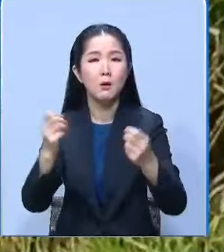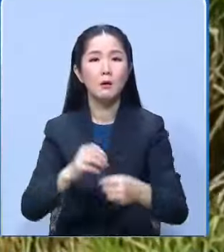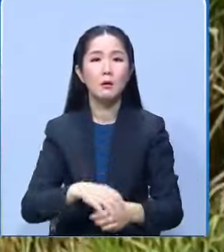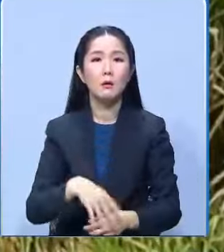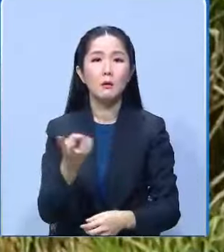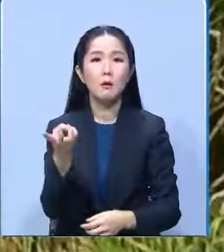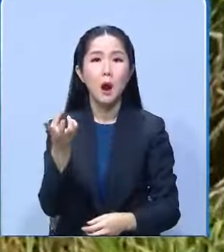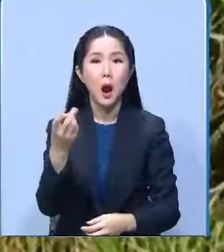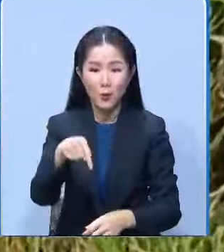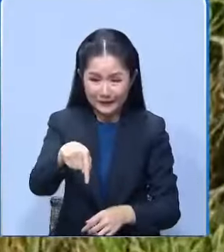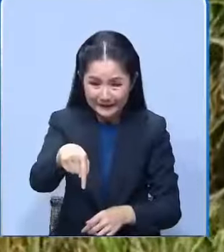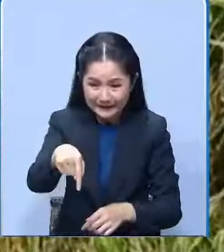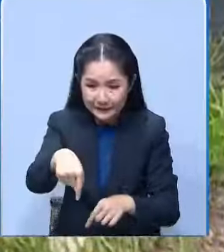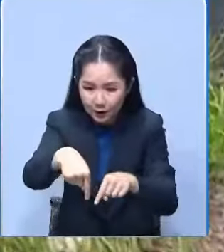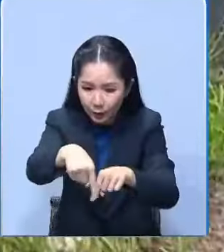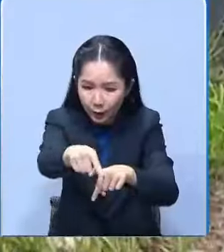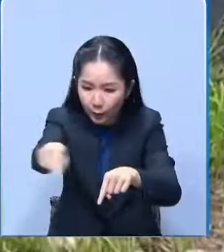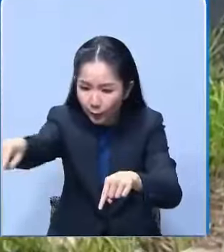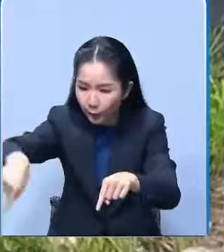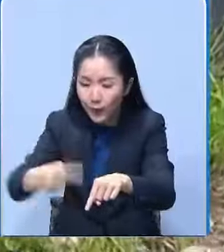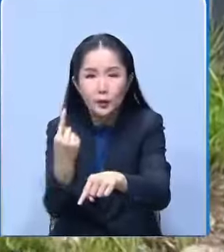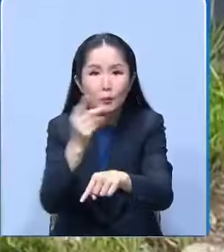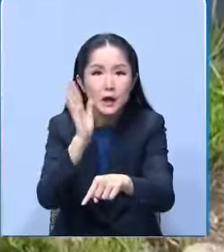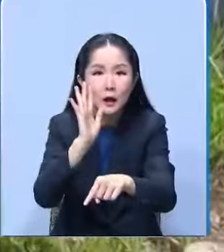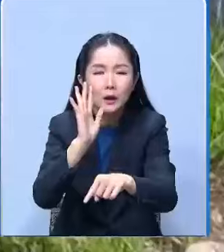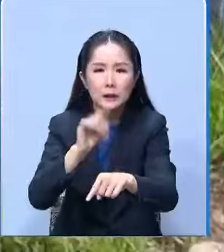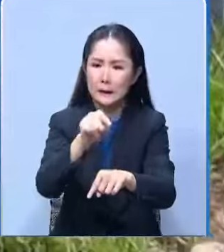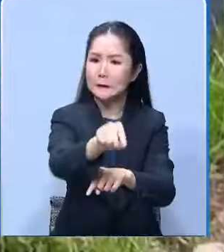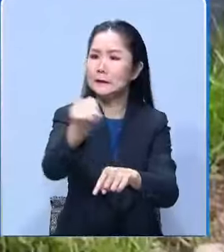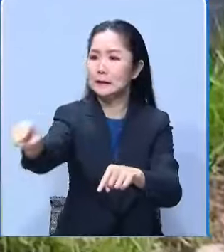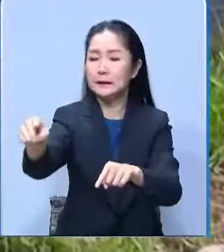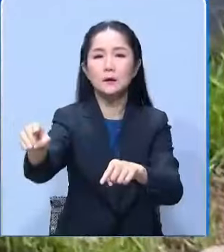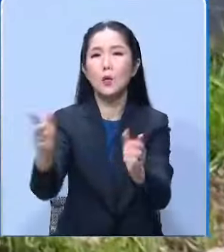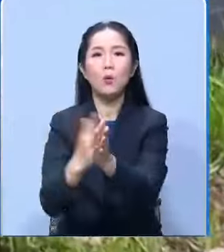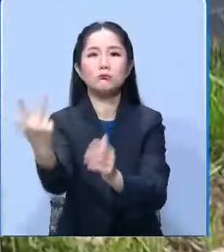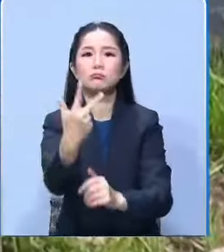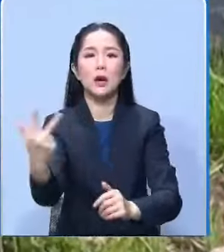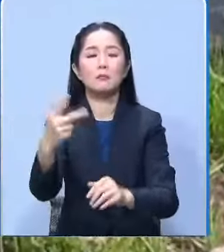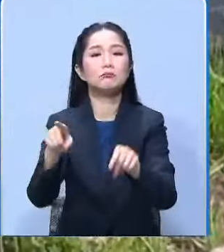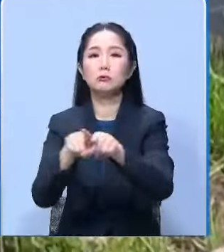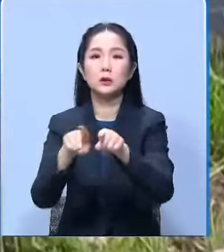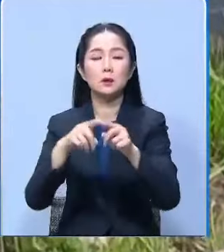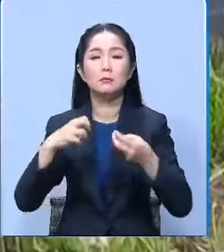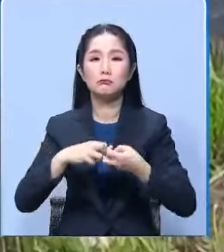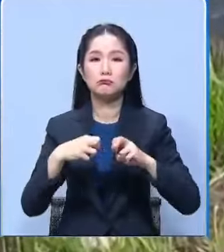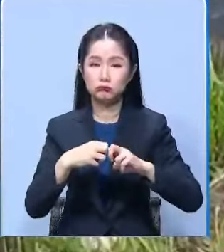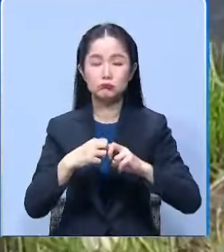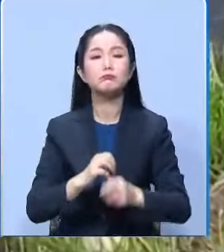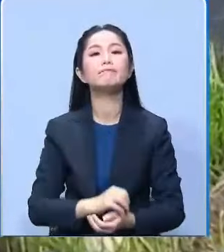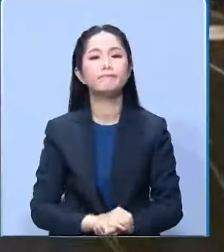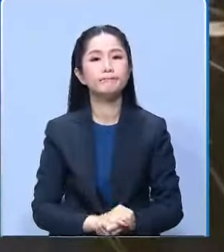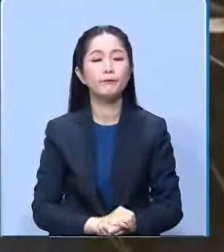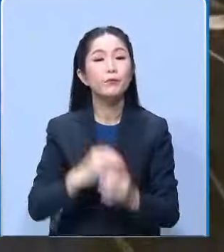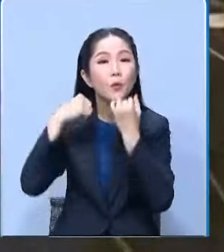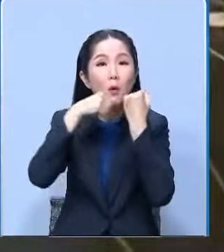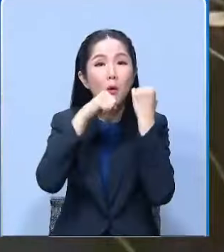มันทนานะครับยังมีที่นางของเพื่อนบ้านอีก 3คนประสบปัญหาแบบแบบเดียวกันเลยครับคุณผู้ชมทีนี้ฝั่งของผู้ที่ถูกกล่าวหาว่า